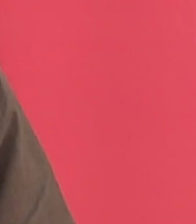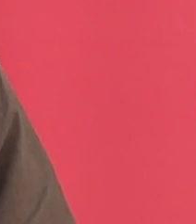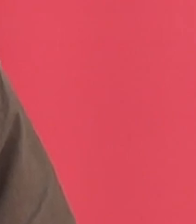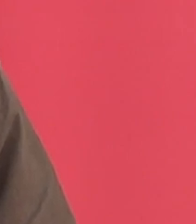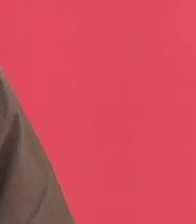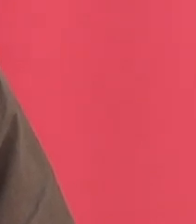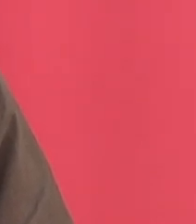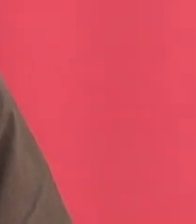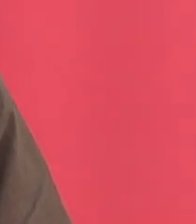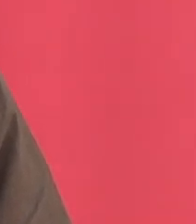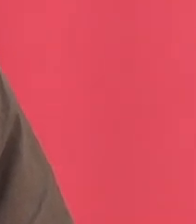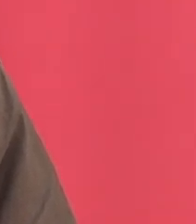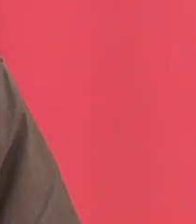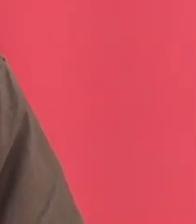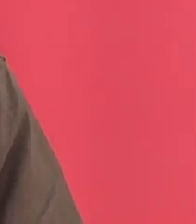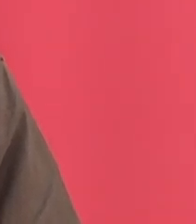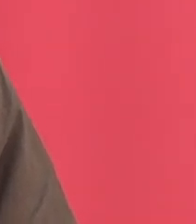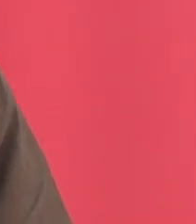조치라고